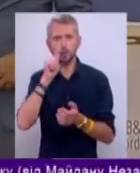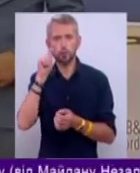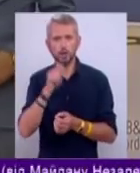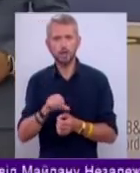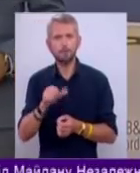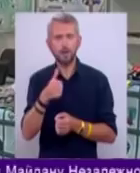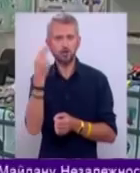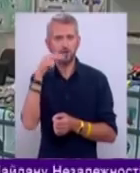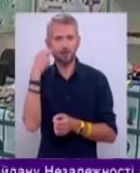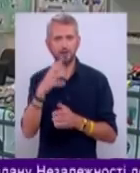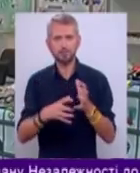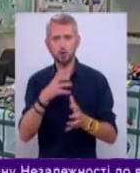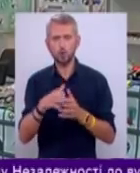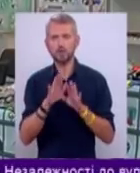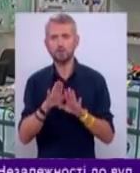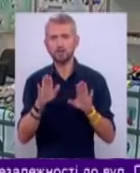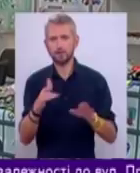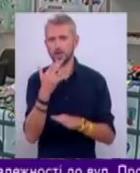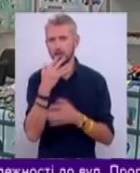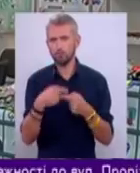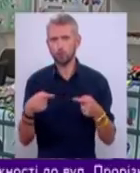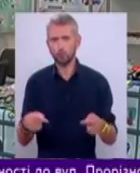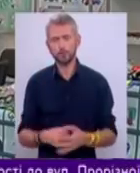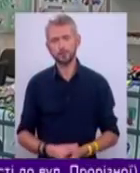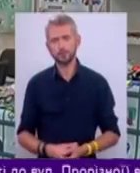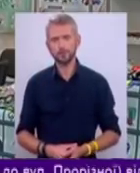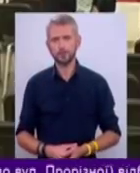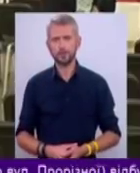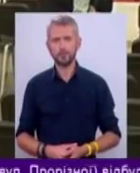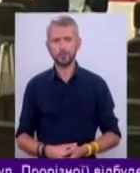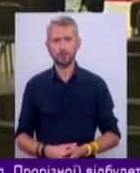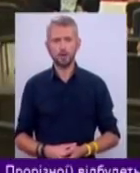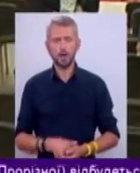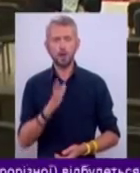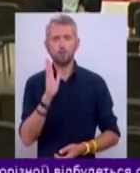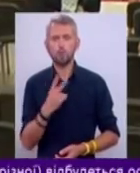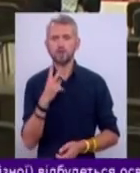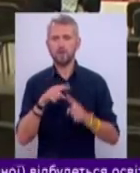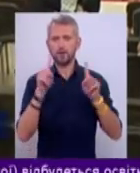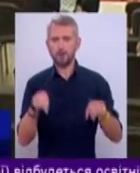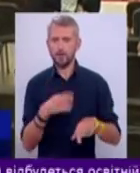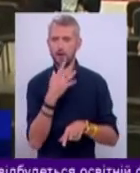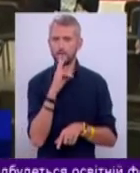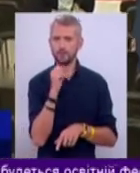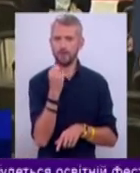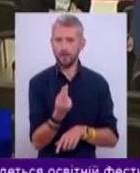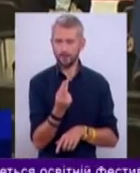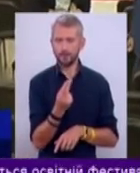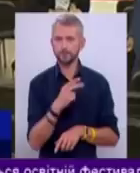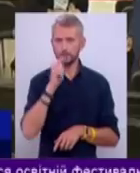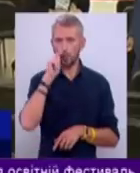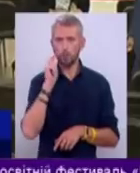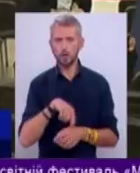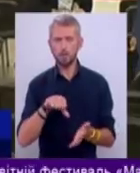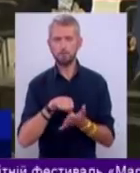України у першій китайській міжнародній виставці імпорту. Будет два стенда. Будет национальный стенд, на котором Украина